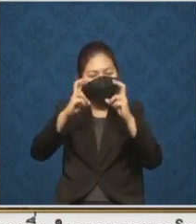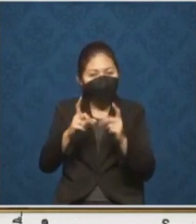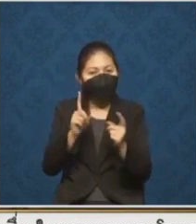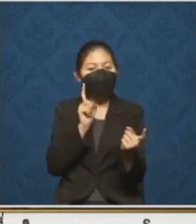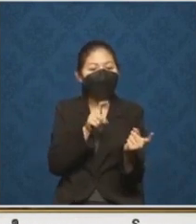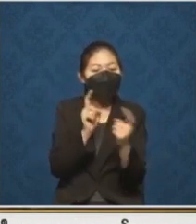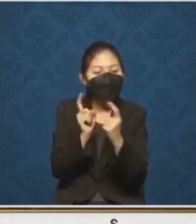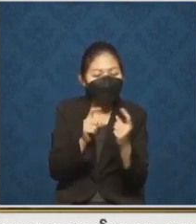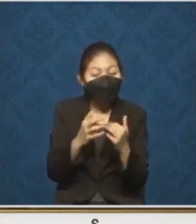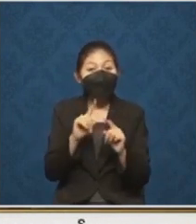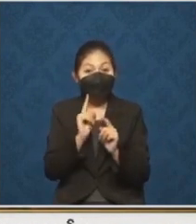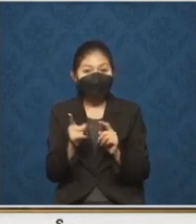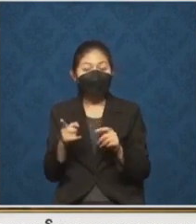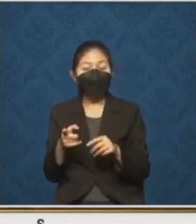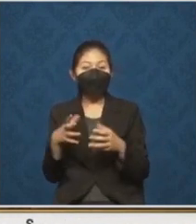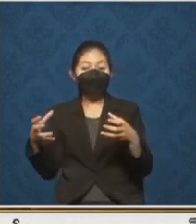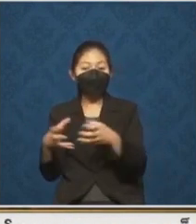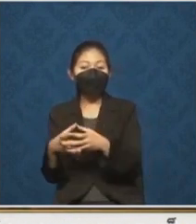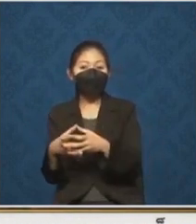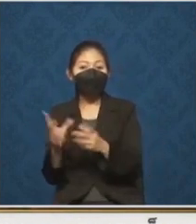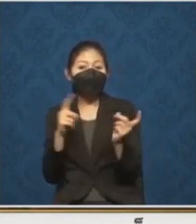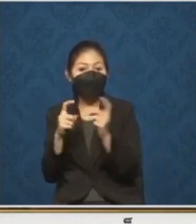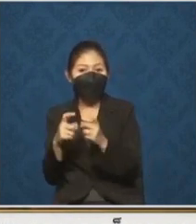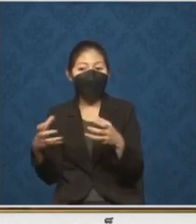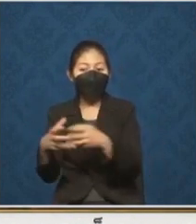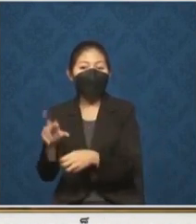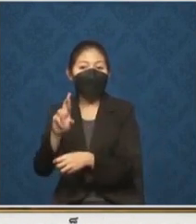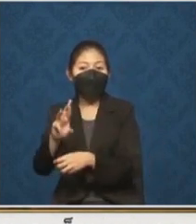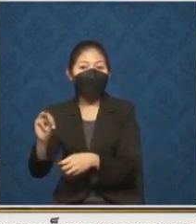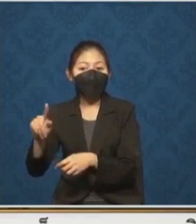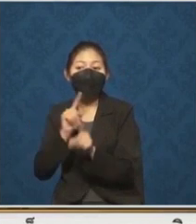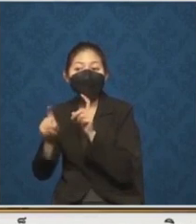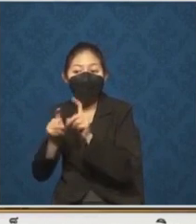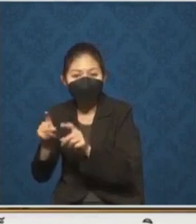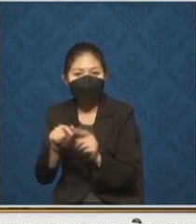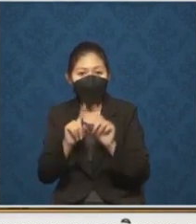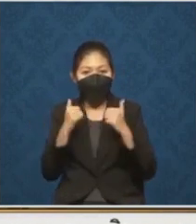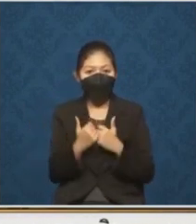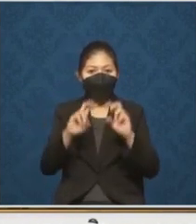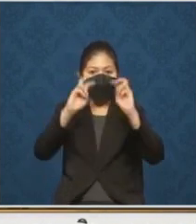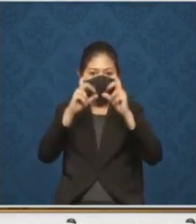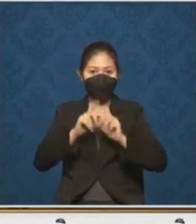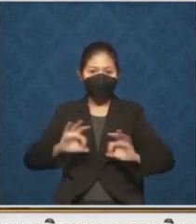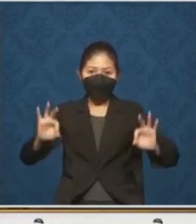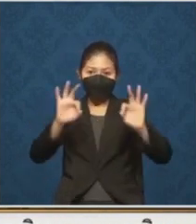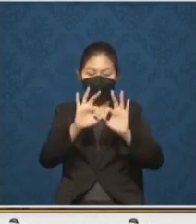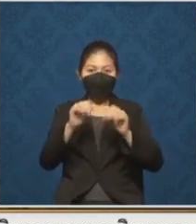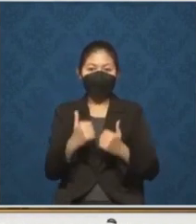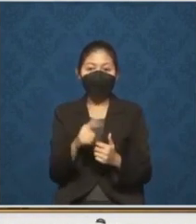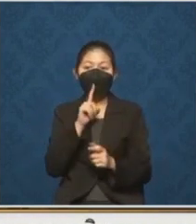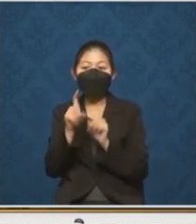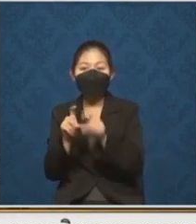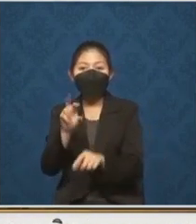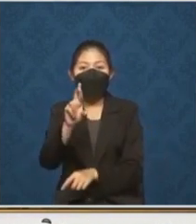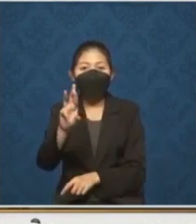เราจะถามเฉาะรษมุตีแตวนนี้ถือวเปกระถูใหญ่ที่เราจะถามขณะรศมตี